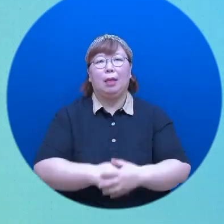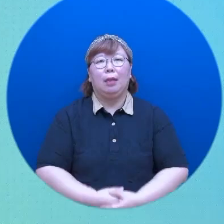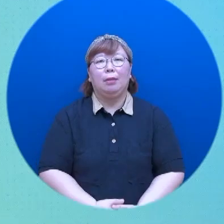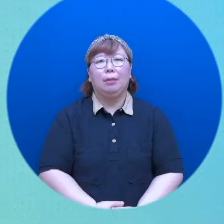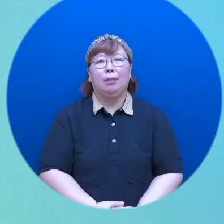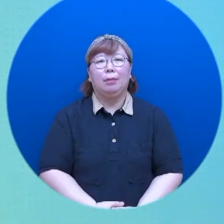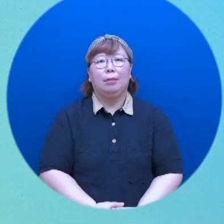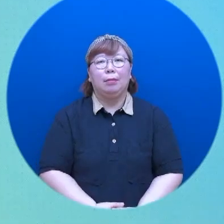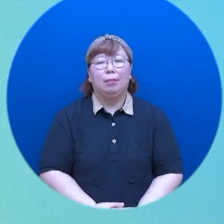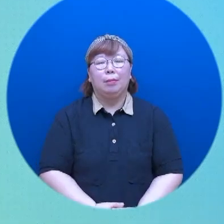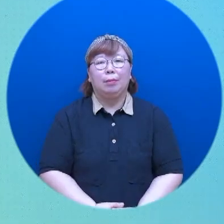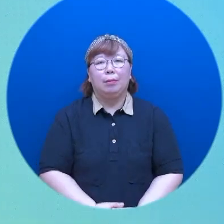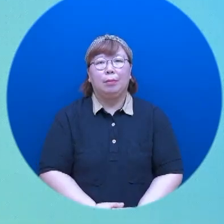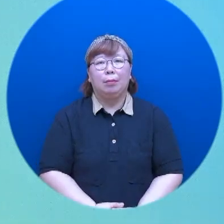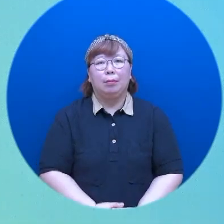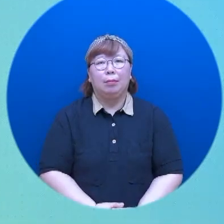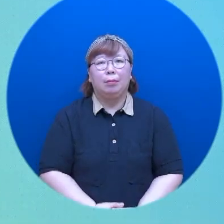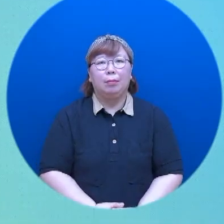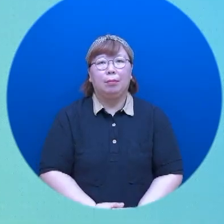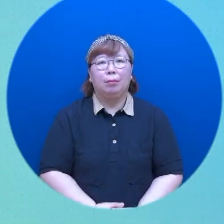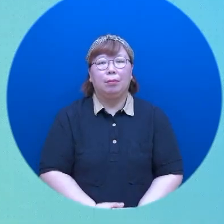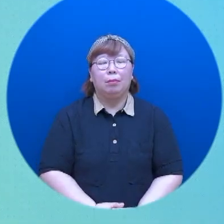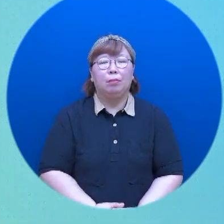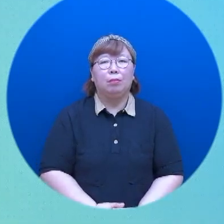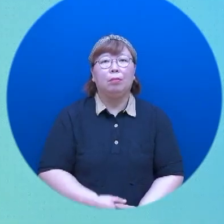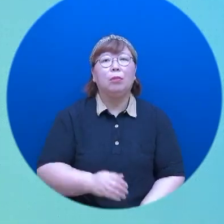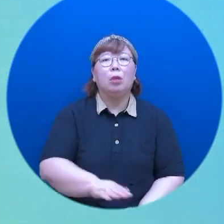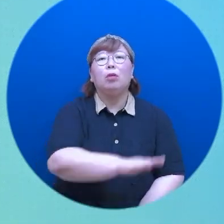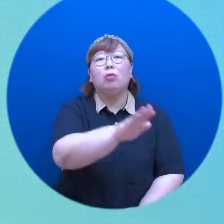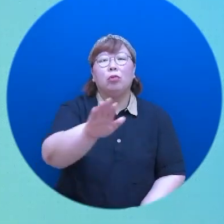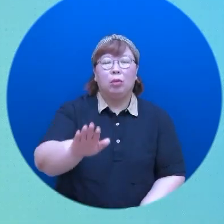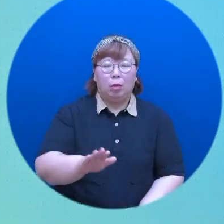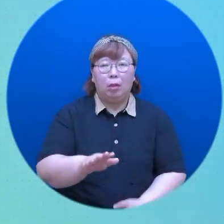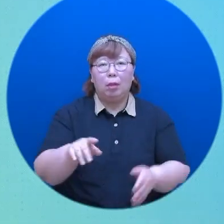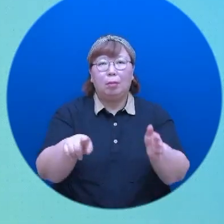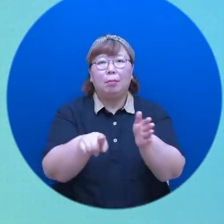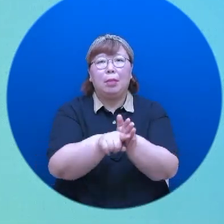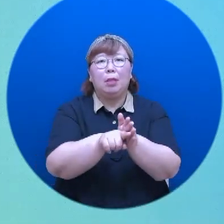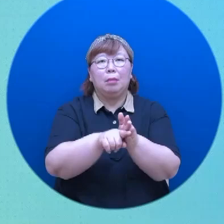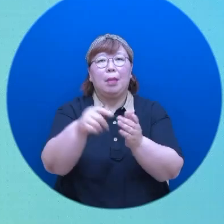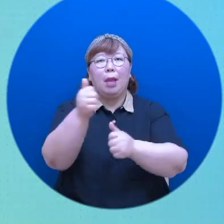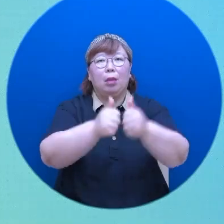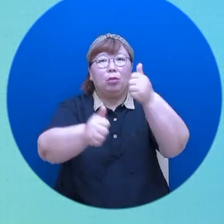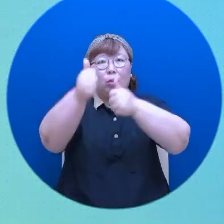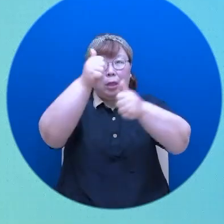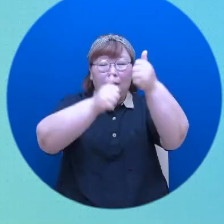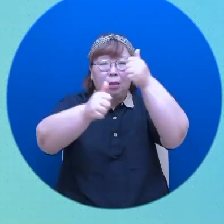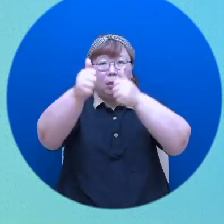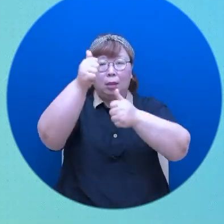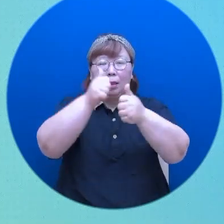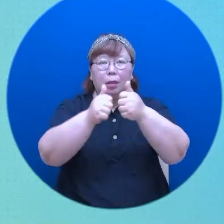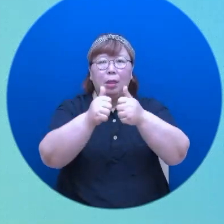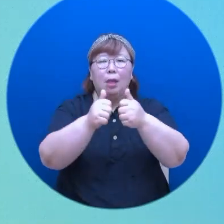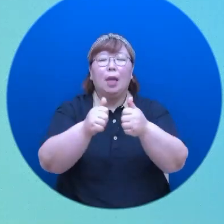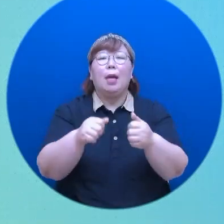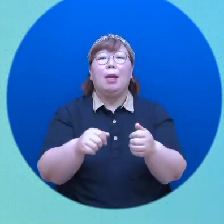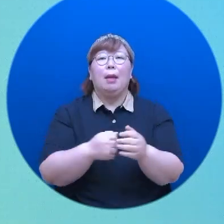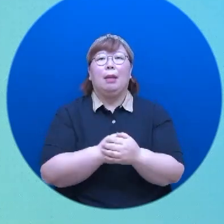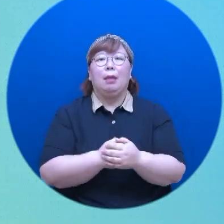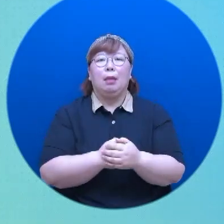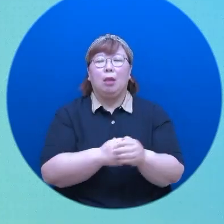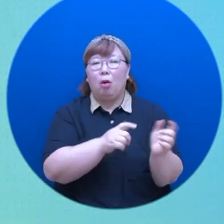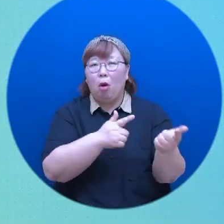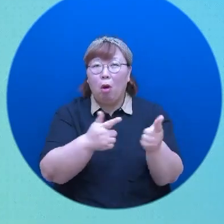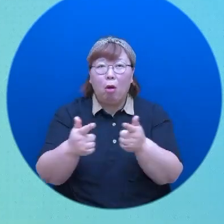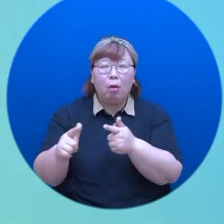감사주일입니다. 그런데 우리 믿음의 선배님들께서 이렇게 감사의